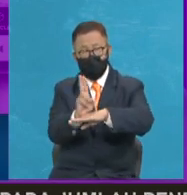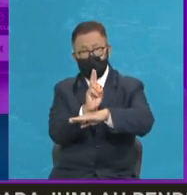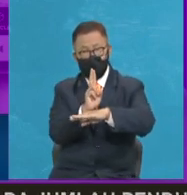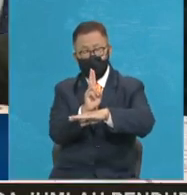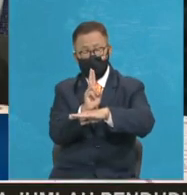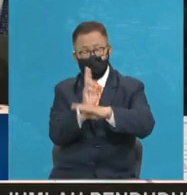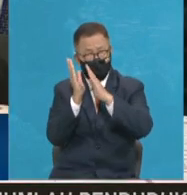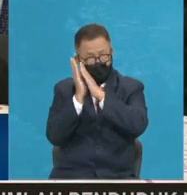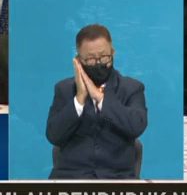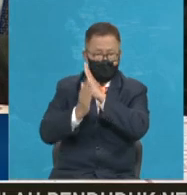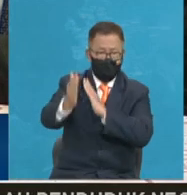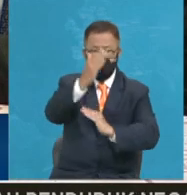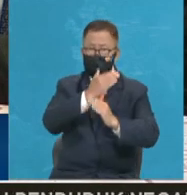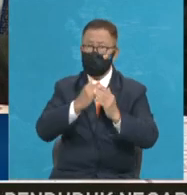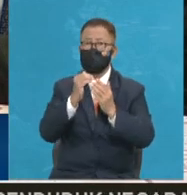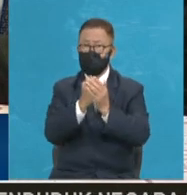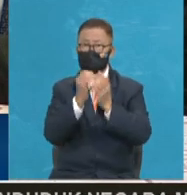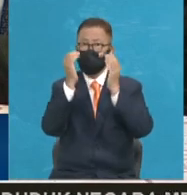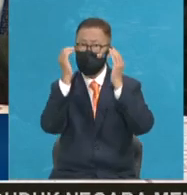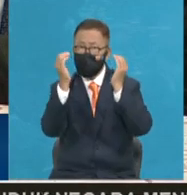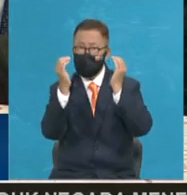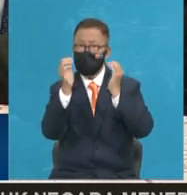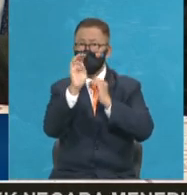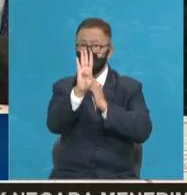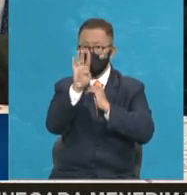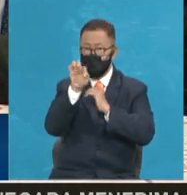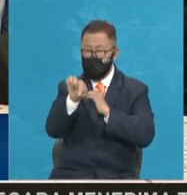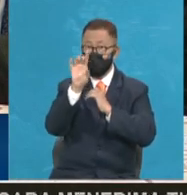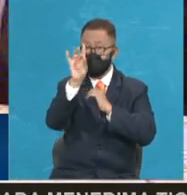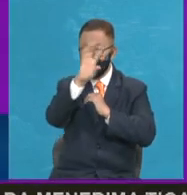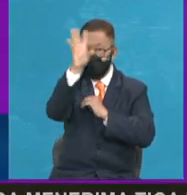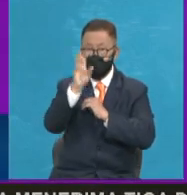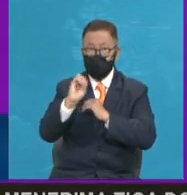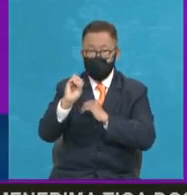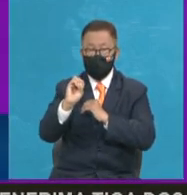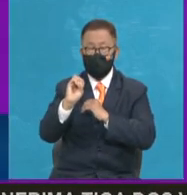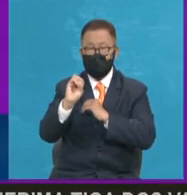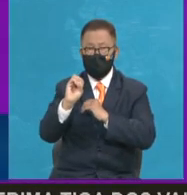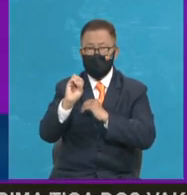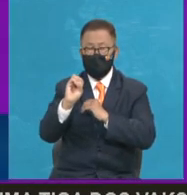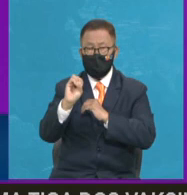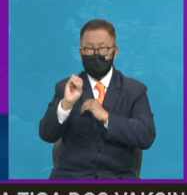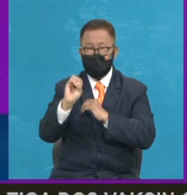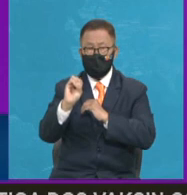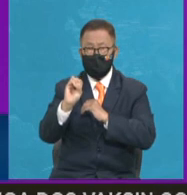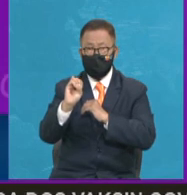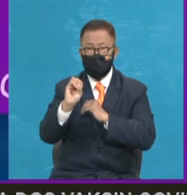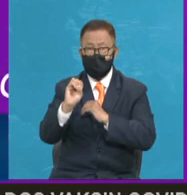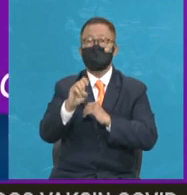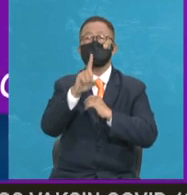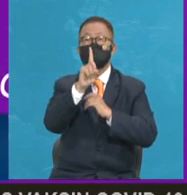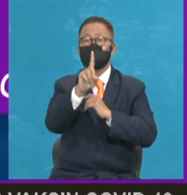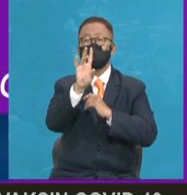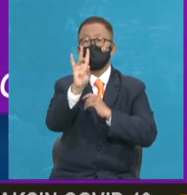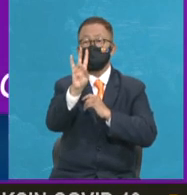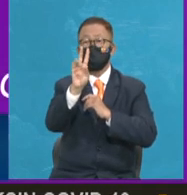pengasingan di seluruh negara atau backup entire ialah sebanyak tempat point888 Di Dalam pada itu 172